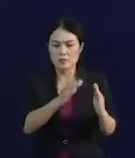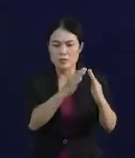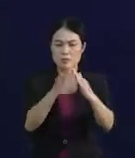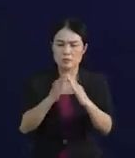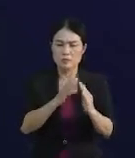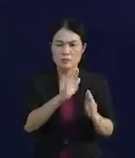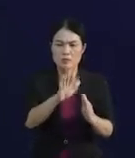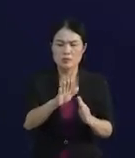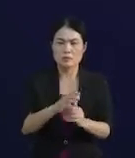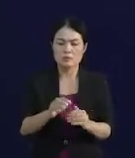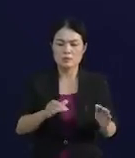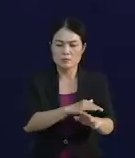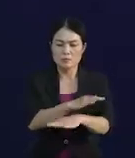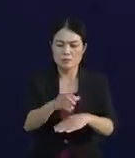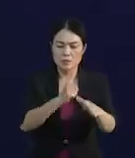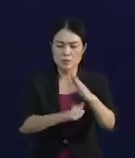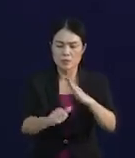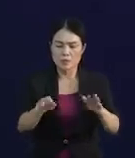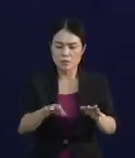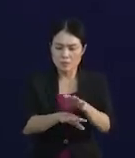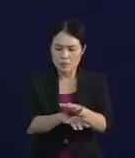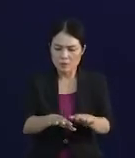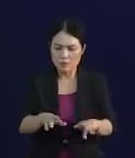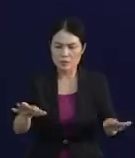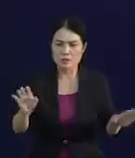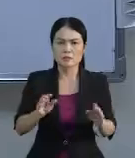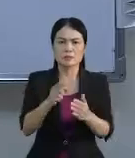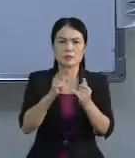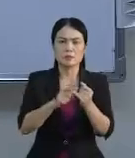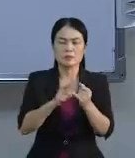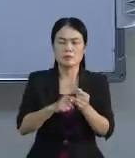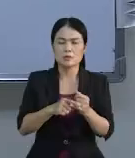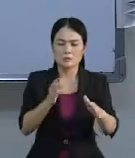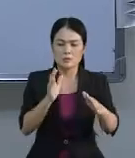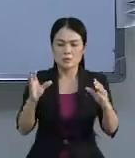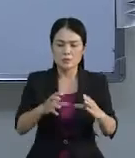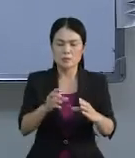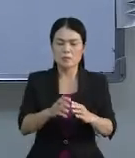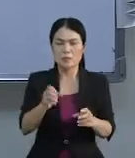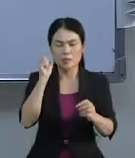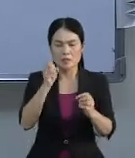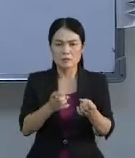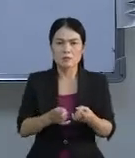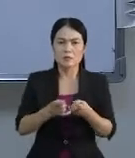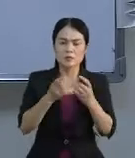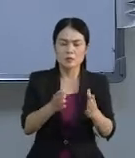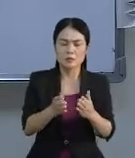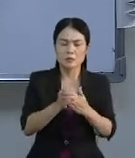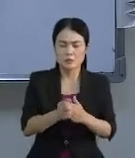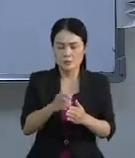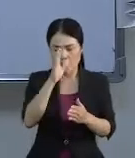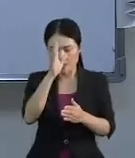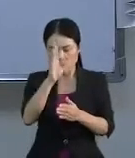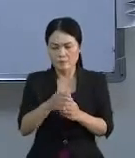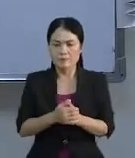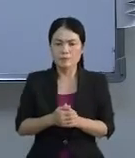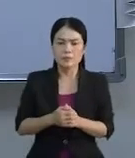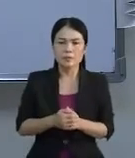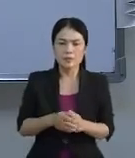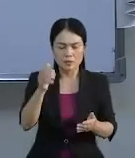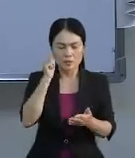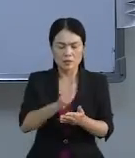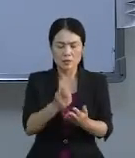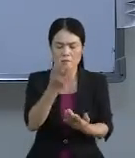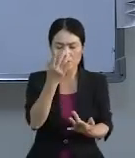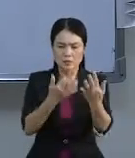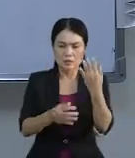บักล้วนเตียงมูในกราวไตตักตีบมพอดเตอร์ปุกเกยลปีมูละหายได้นอมอ้อยลูกตาสมราช